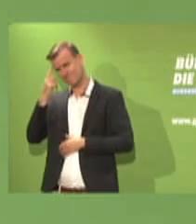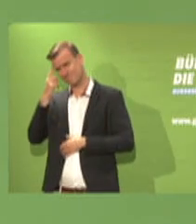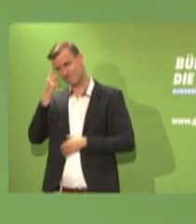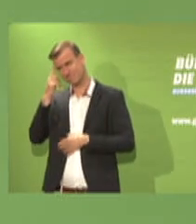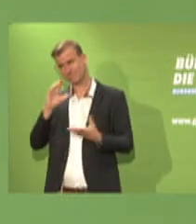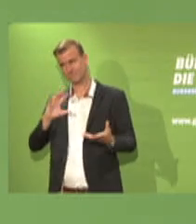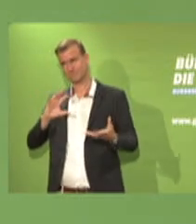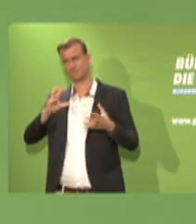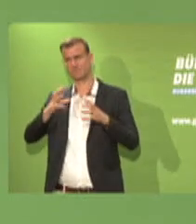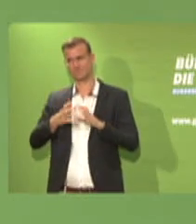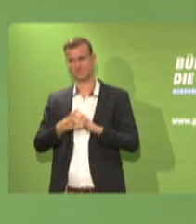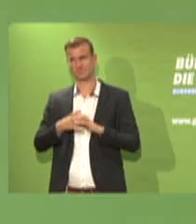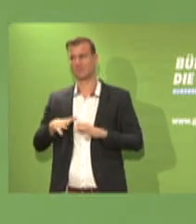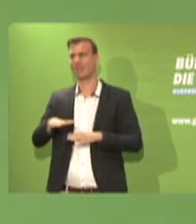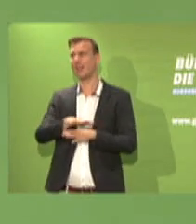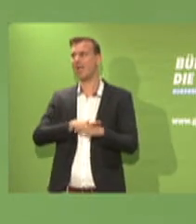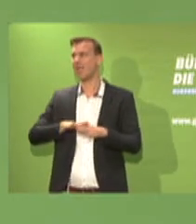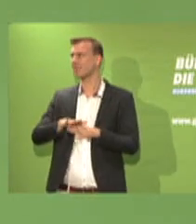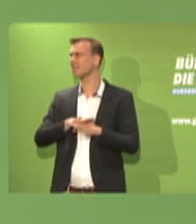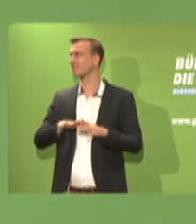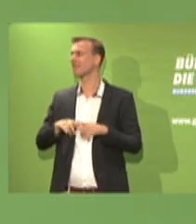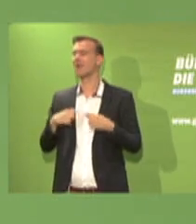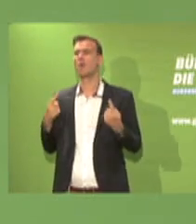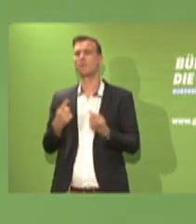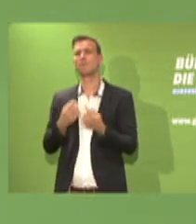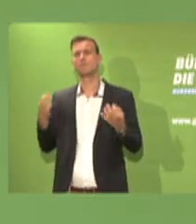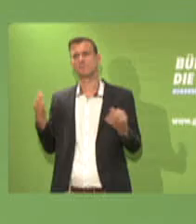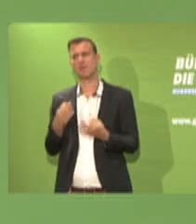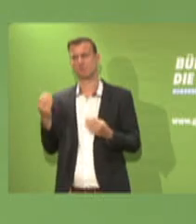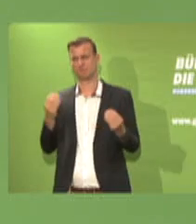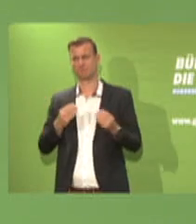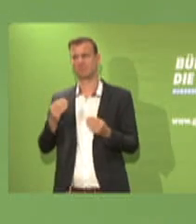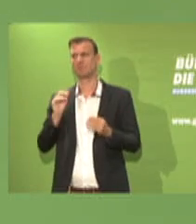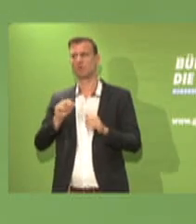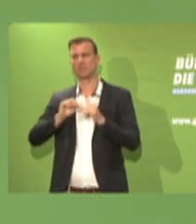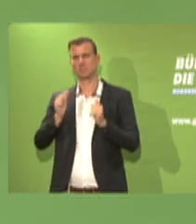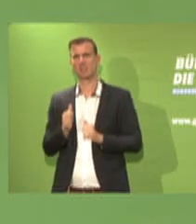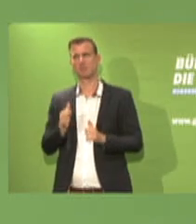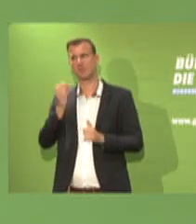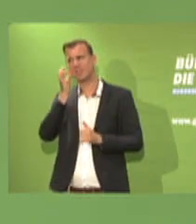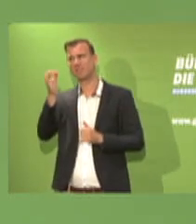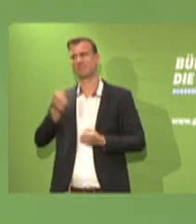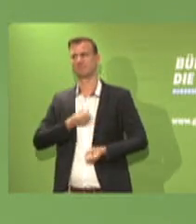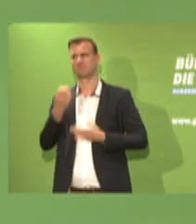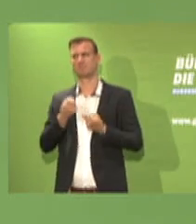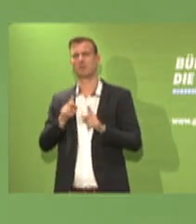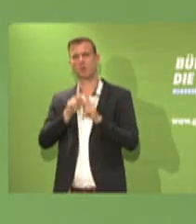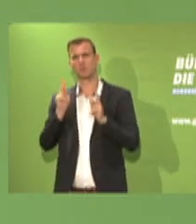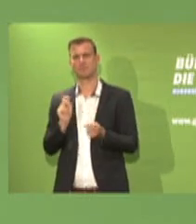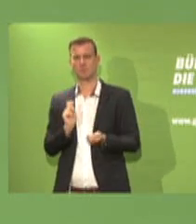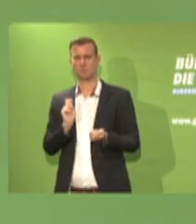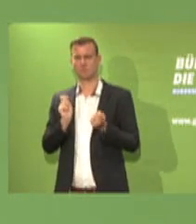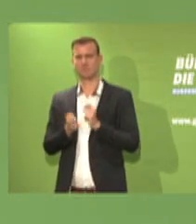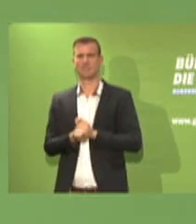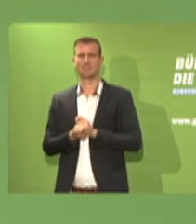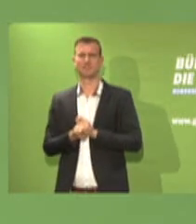Wandel herbeizuführen. Ländliche Räume brauchen Instrumente zur Gestaltung, ihre innovativen Konzepte auch umzusetzen.